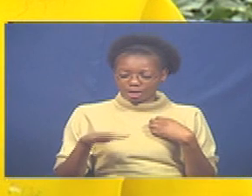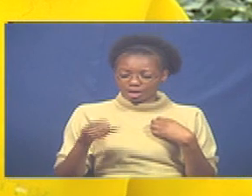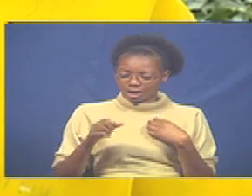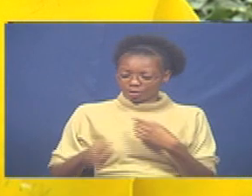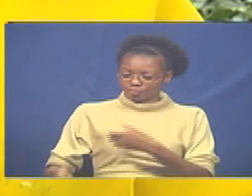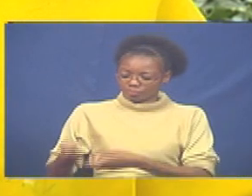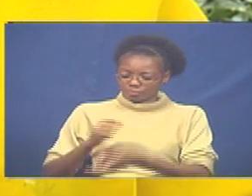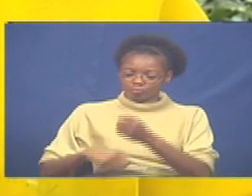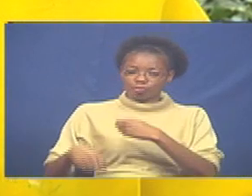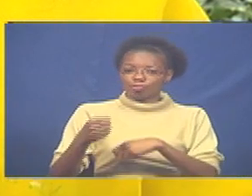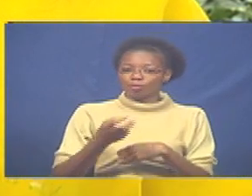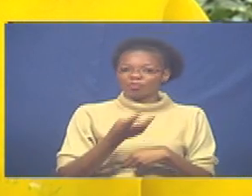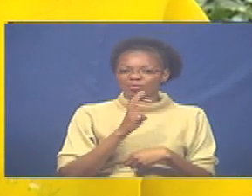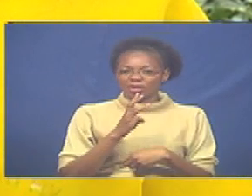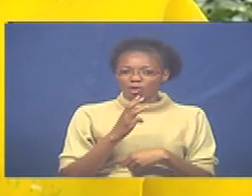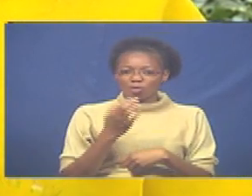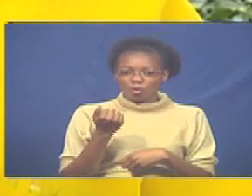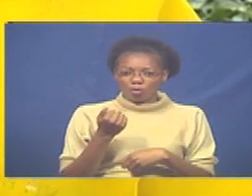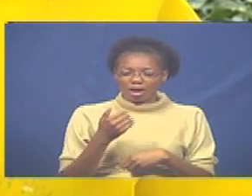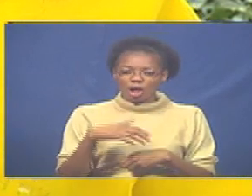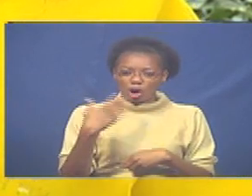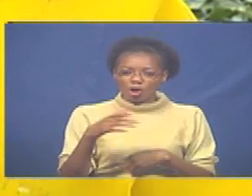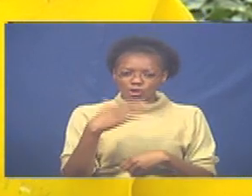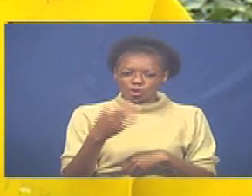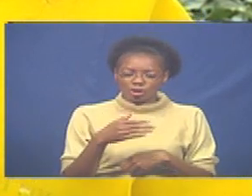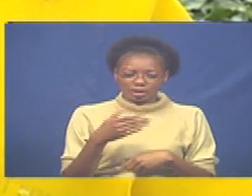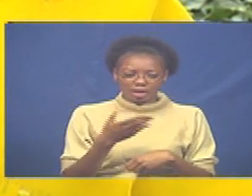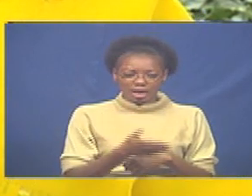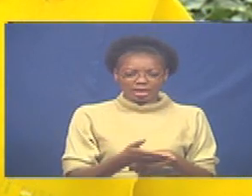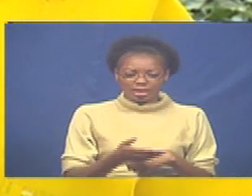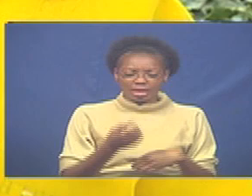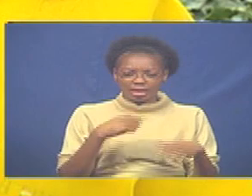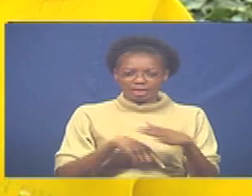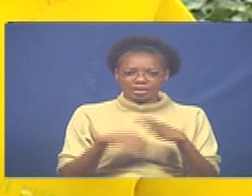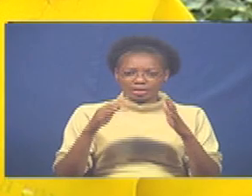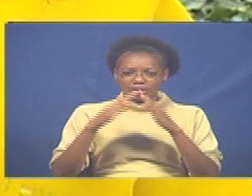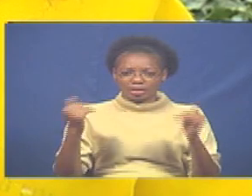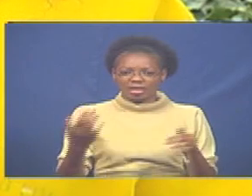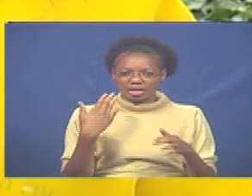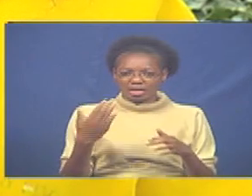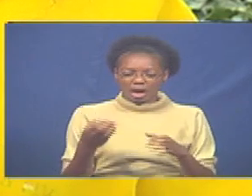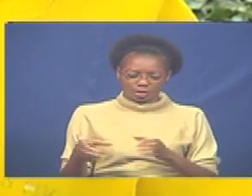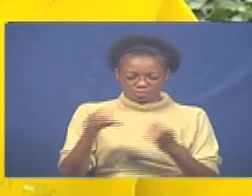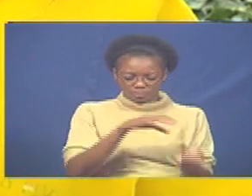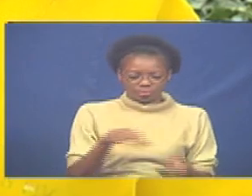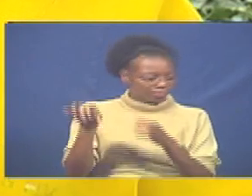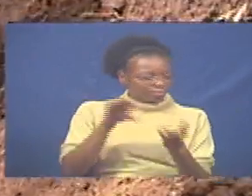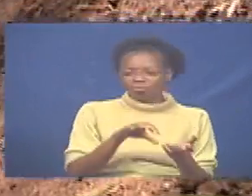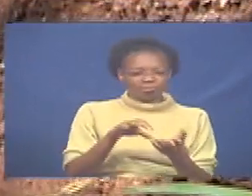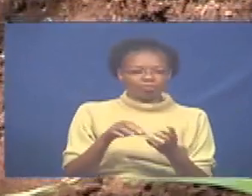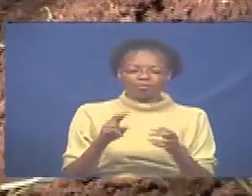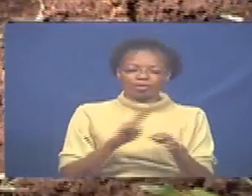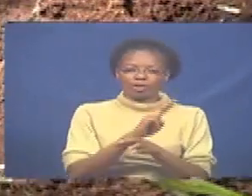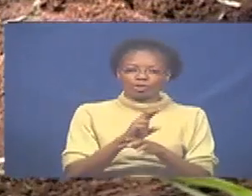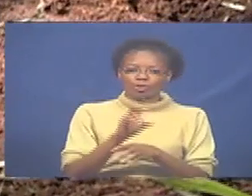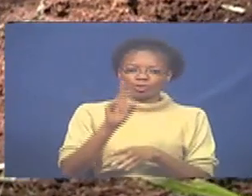maji yako. Maana kila wakati hapa ndani hatumwagilii na kumwagilia, tunatumia drip. Kwa